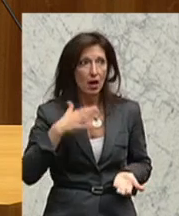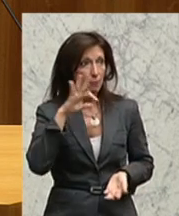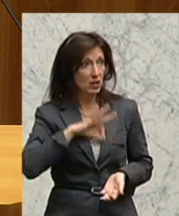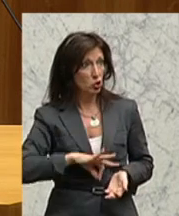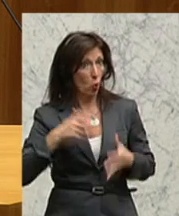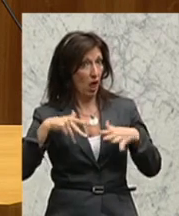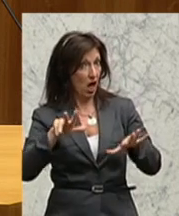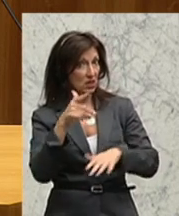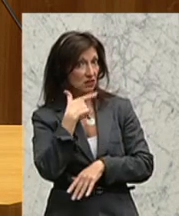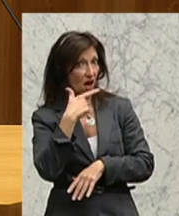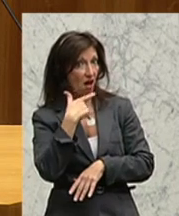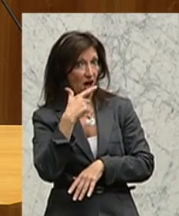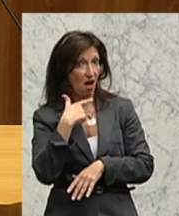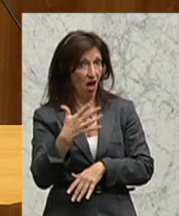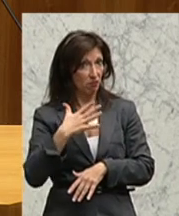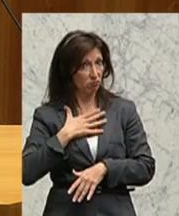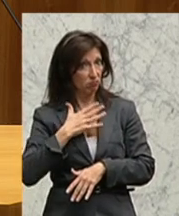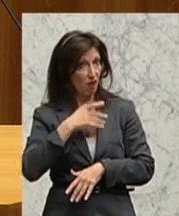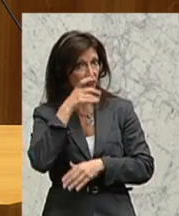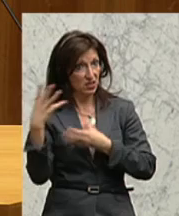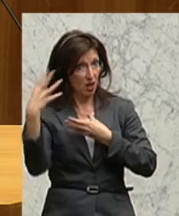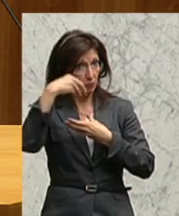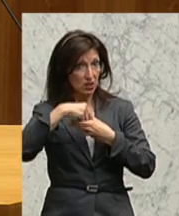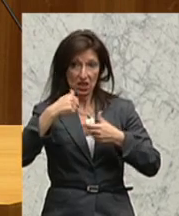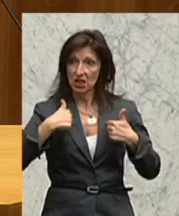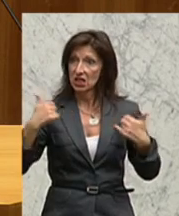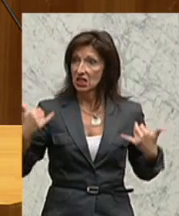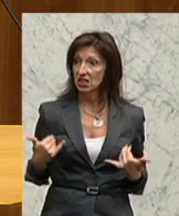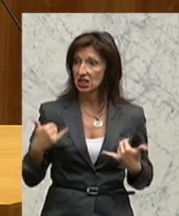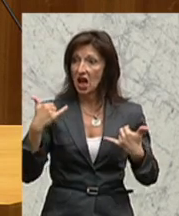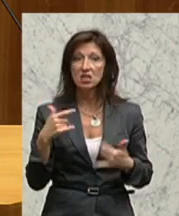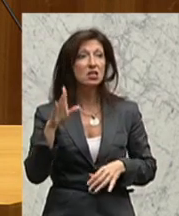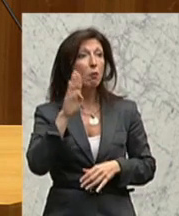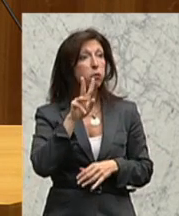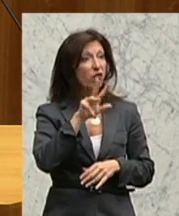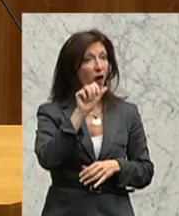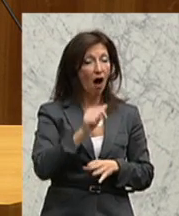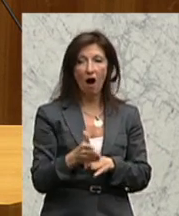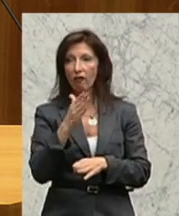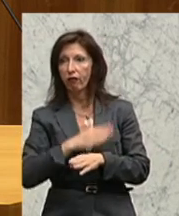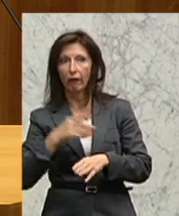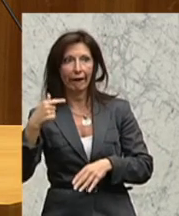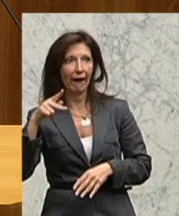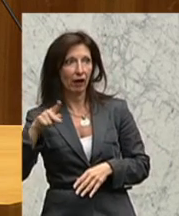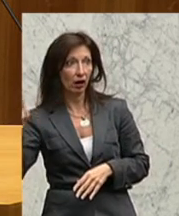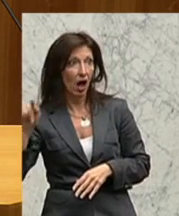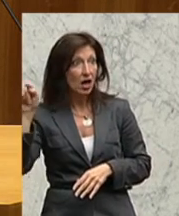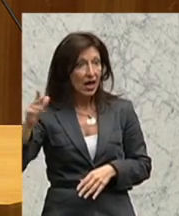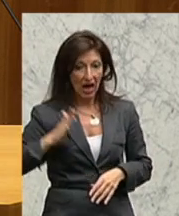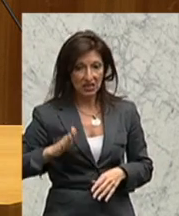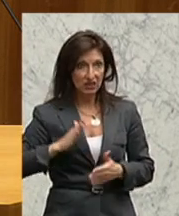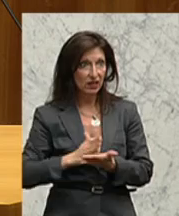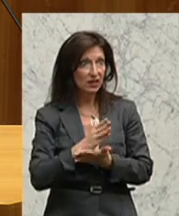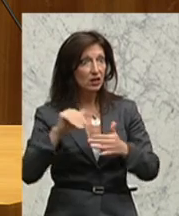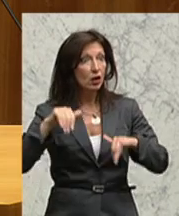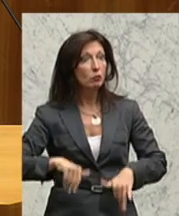ist mit mir mitversichert. Ich bin jetzt zufällig bei der BVA, war vorher bei der GKK. Jetzt muss er sich ummelden für den Zivildienst für die GKK. Dann wird